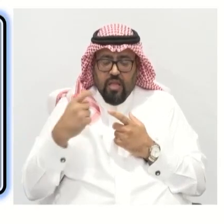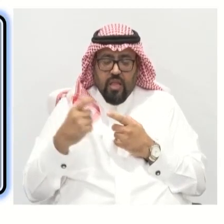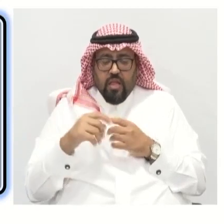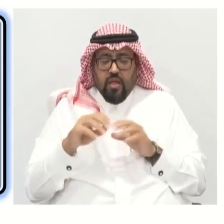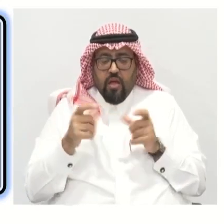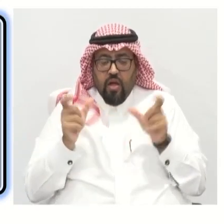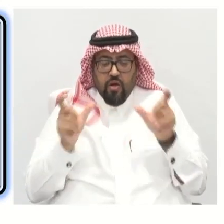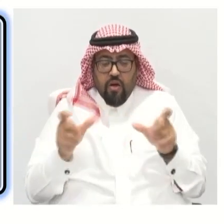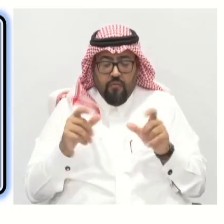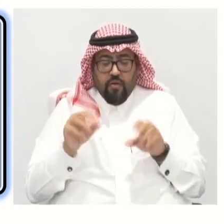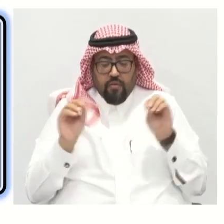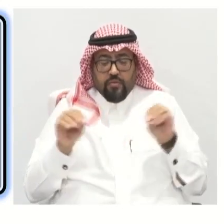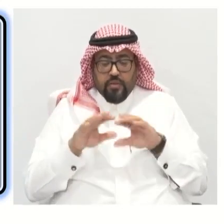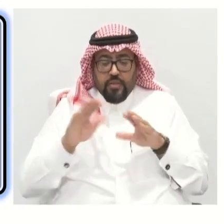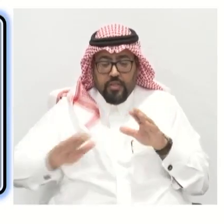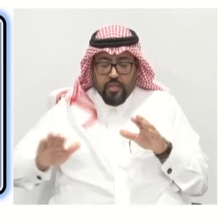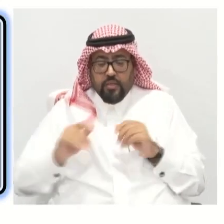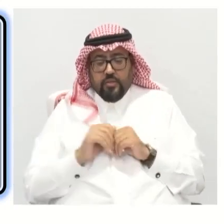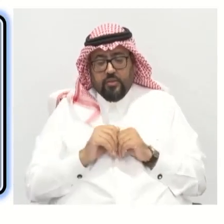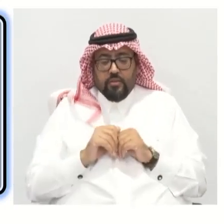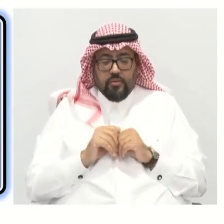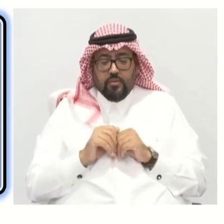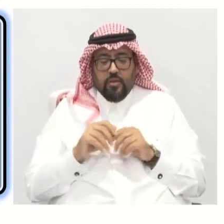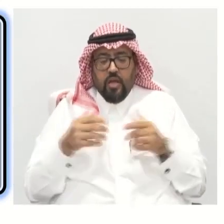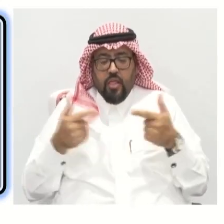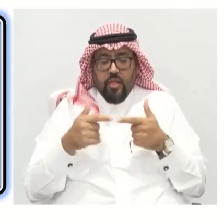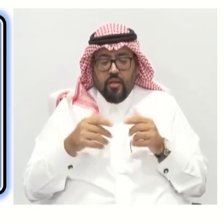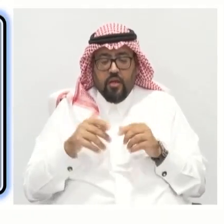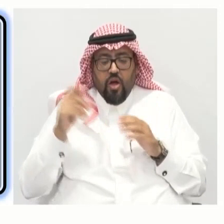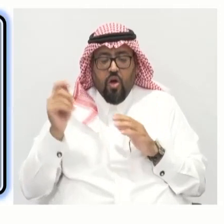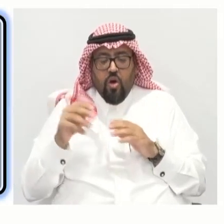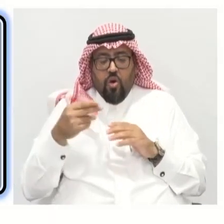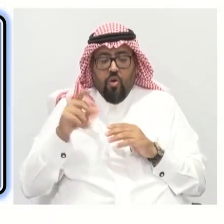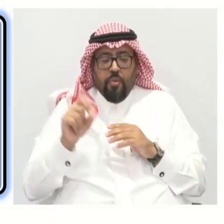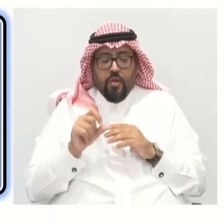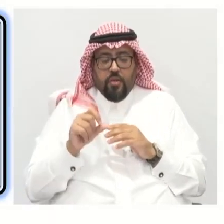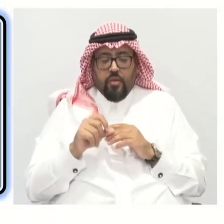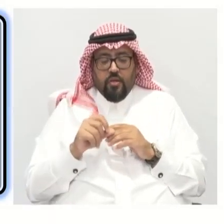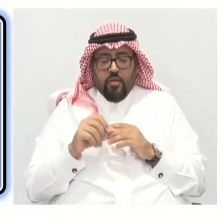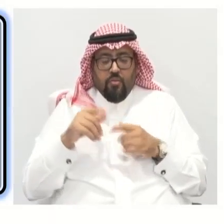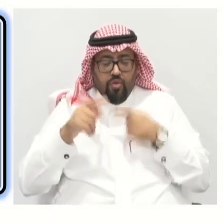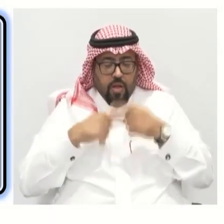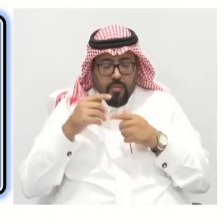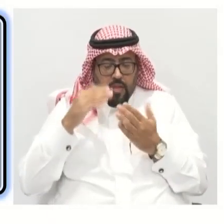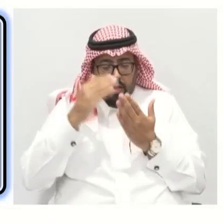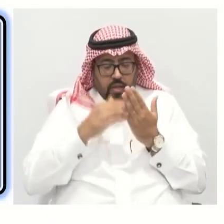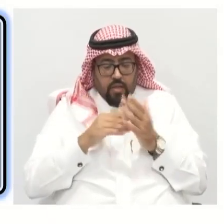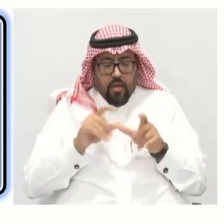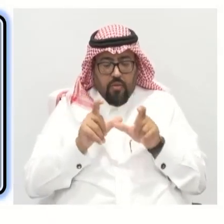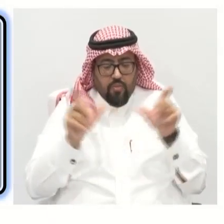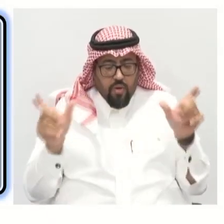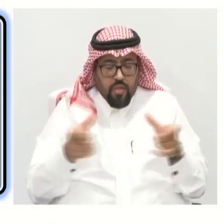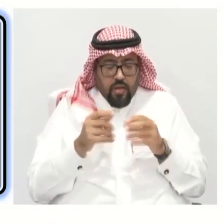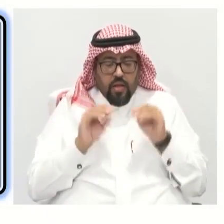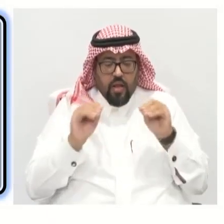دور الملاحظه والرعايه لصغار السن الذين يصدر نحوهم عقوبات متابعه احوال المواطنين